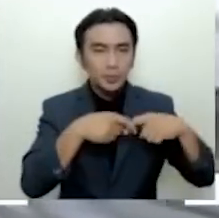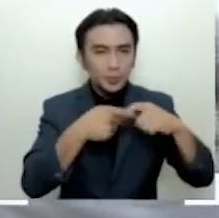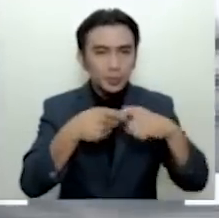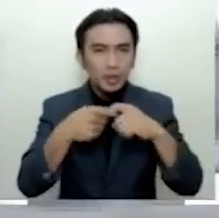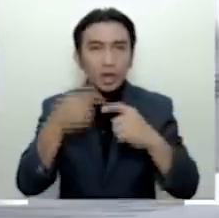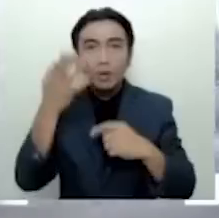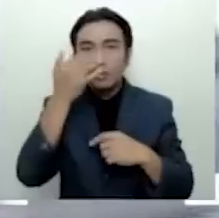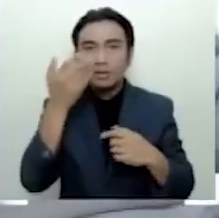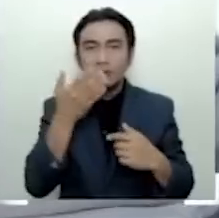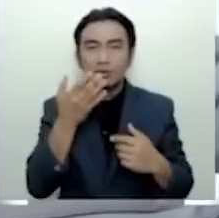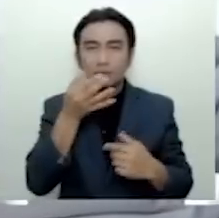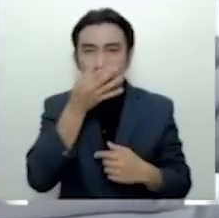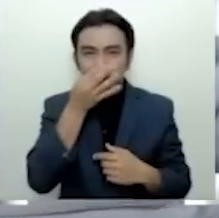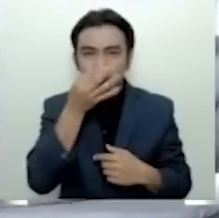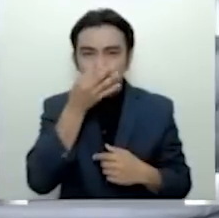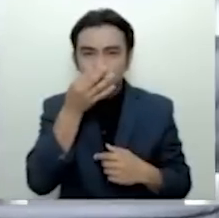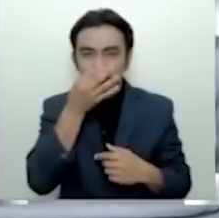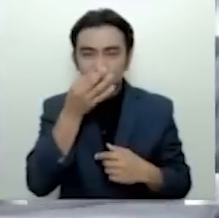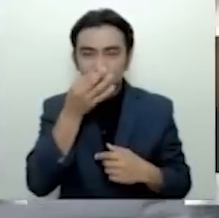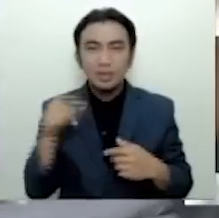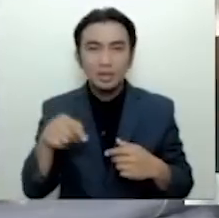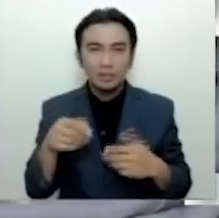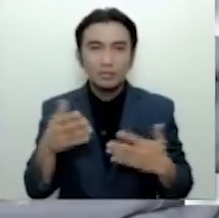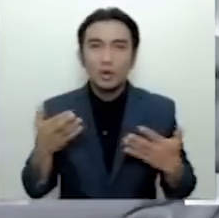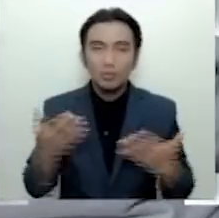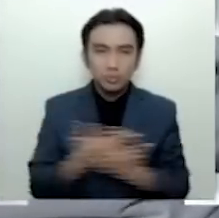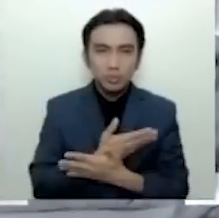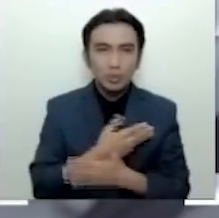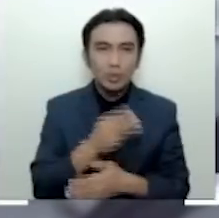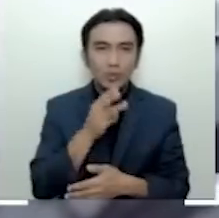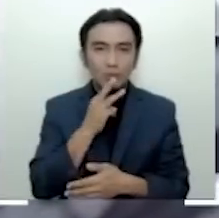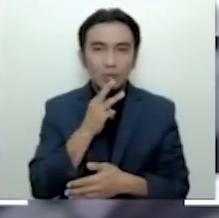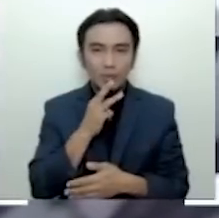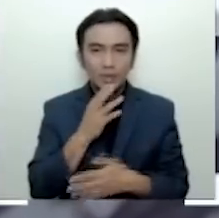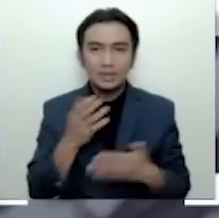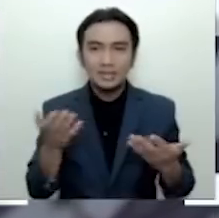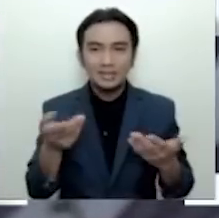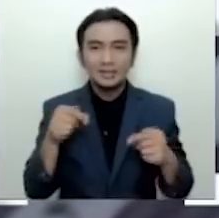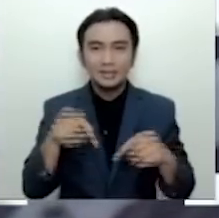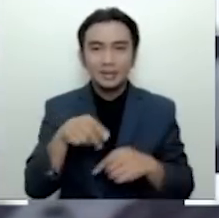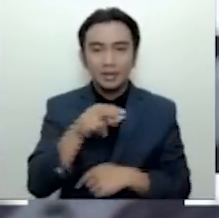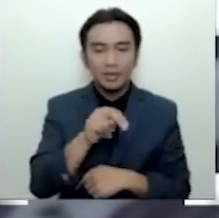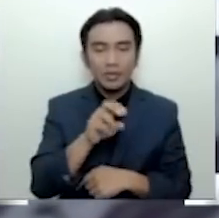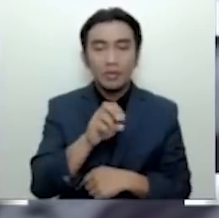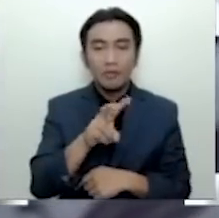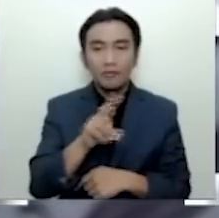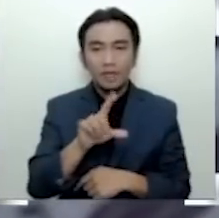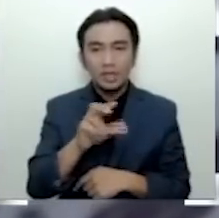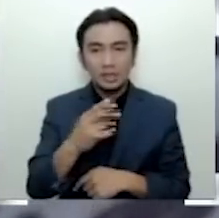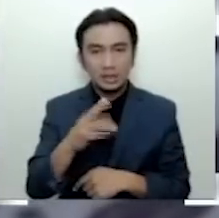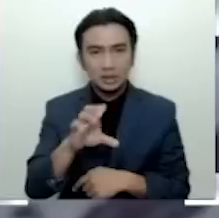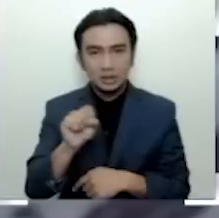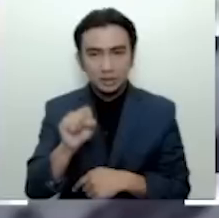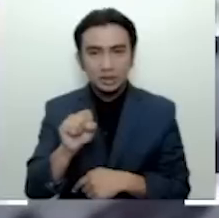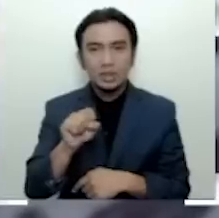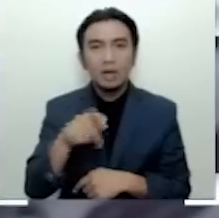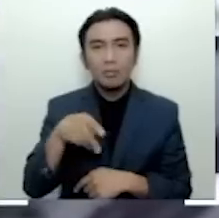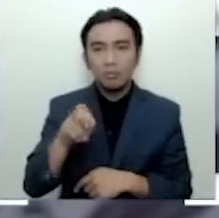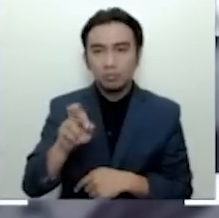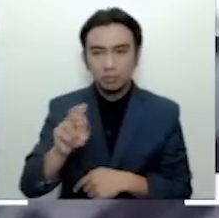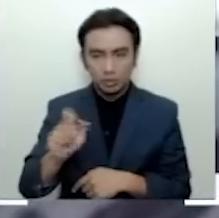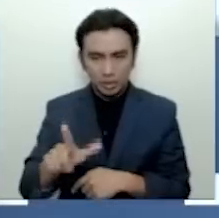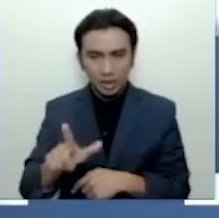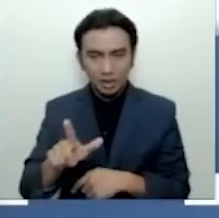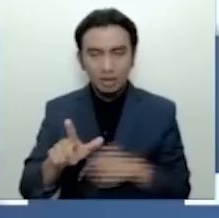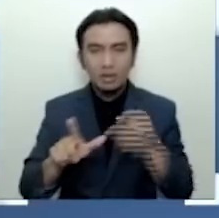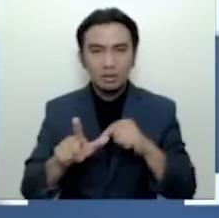na volume ng raw water sa Novaliches portal. Dito nangyayari yung split between the concessionaires. Ang dapat na